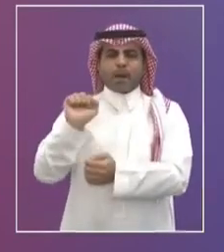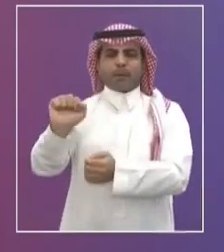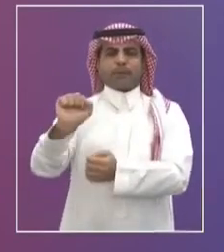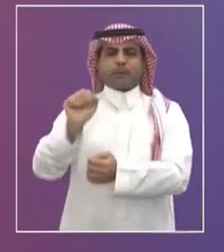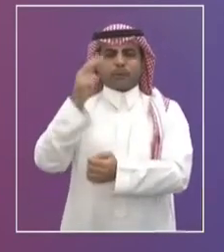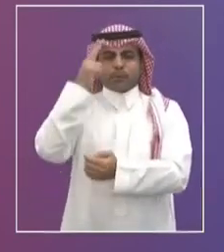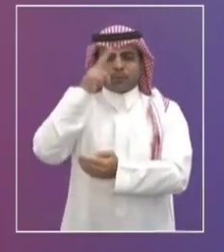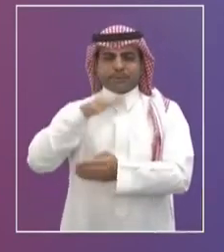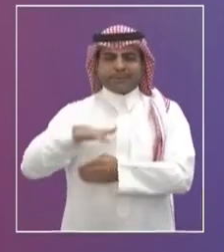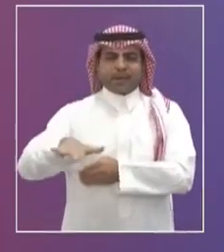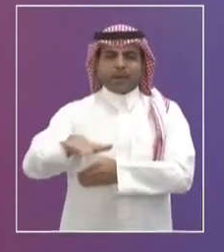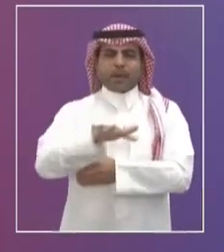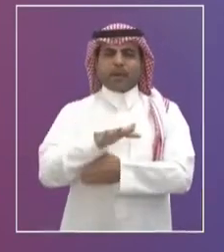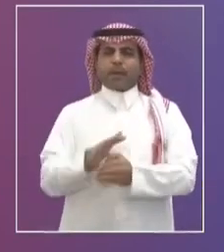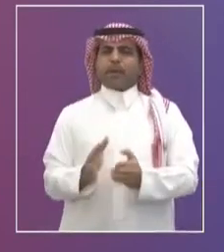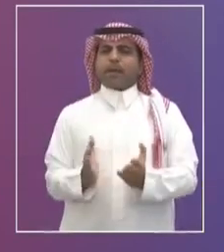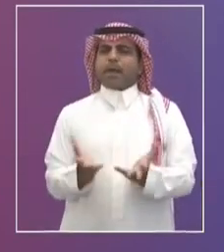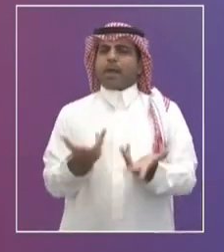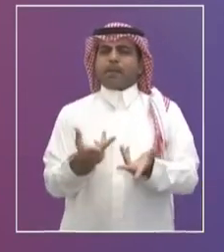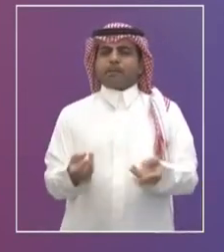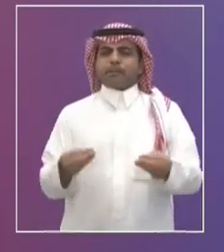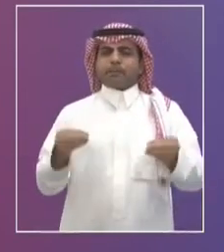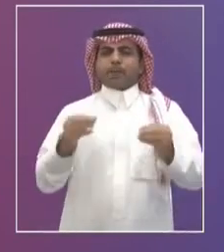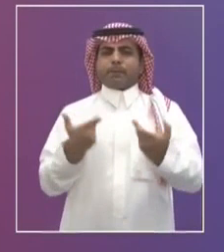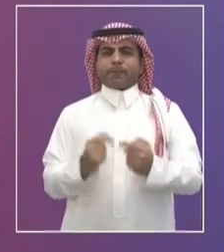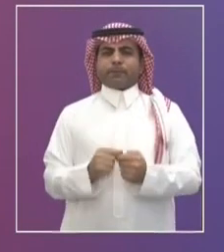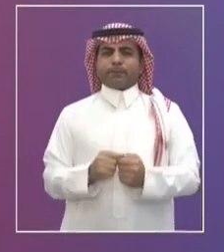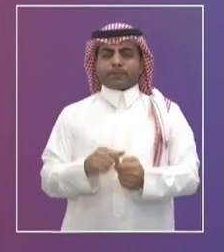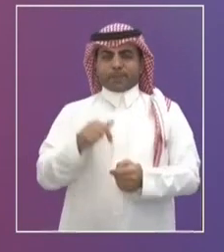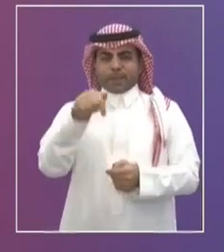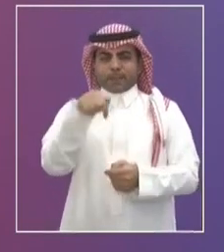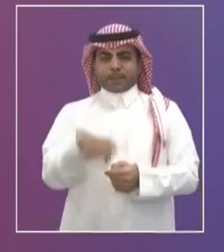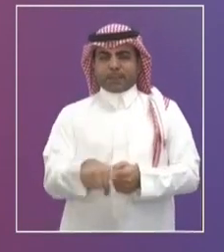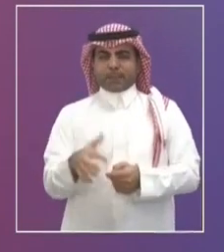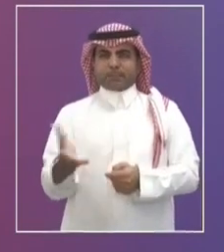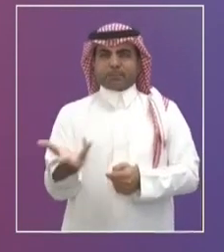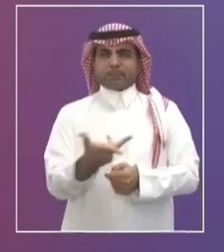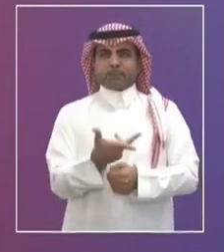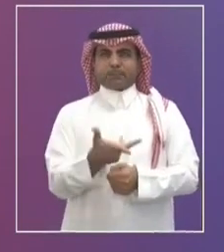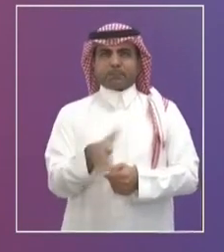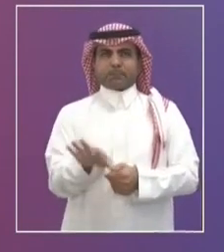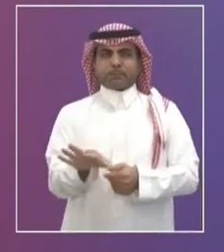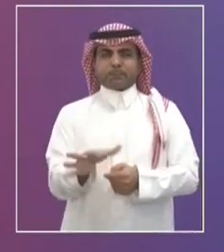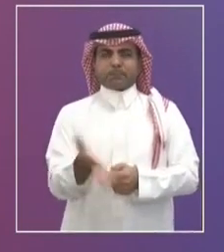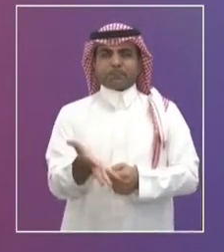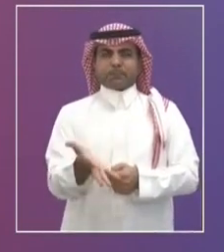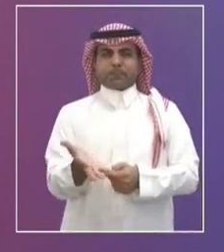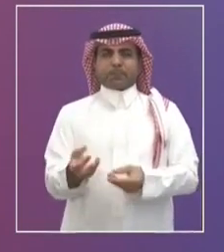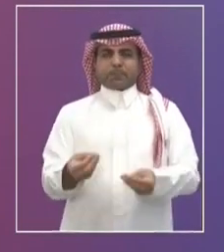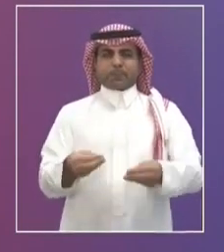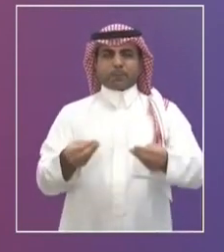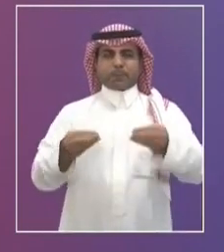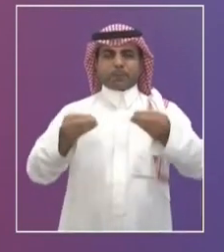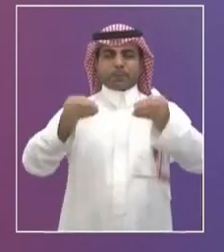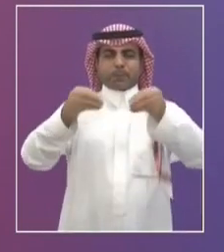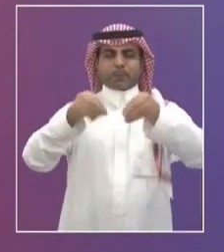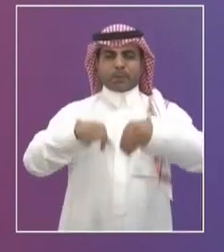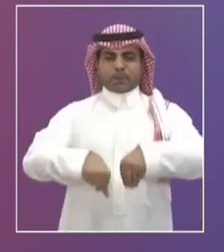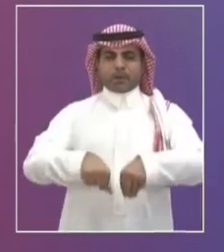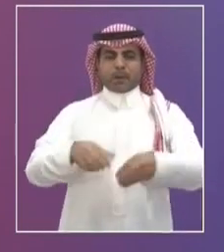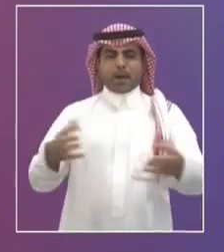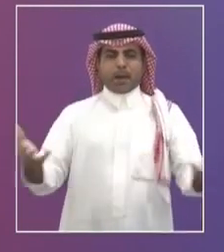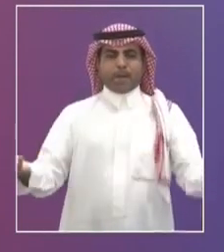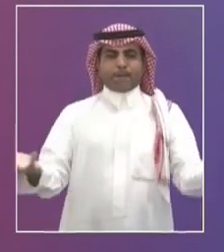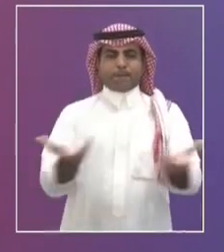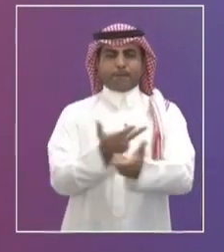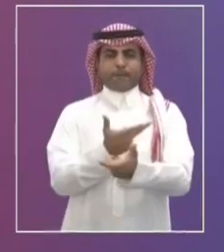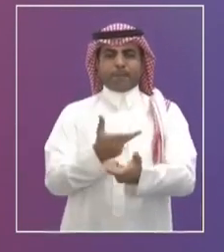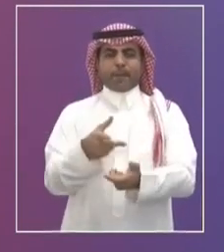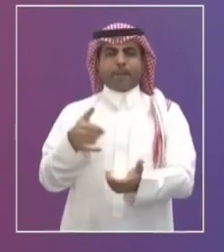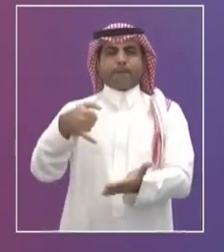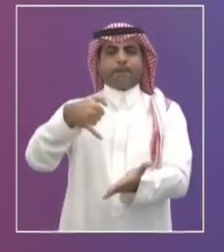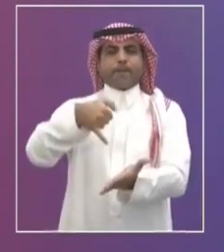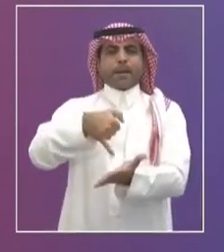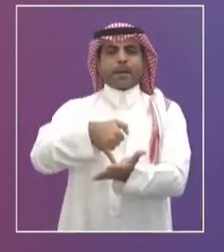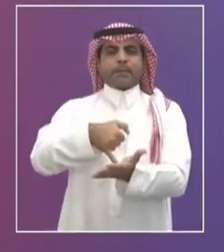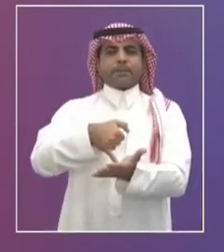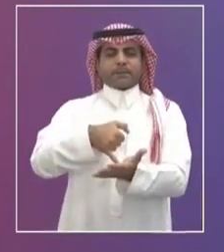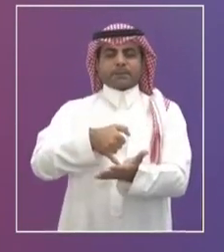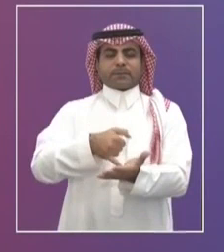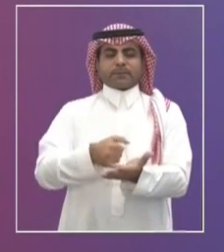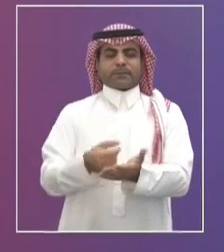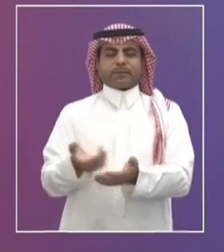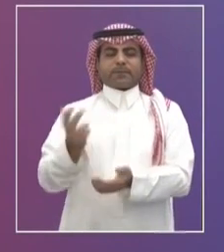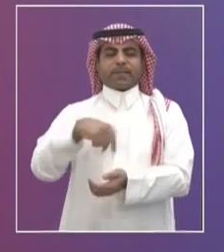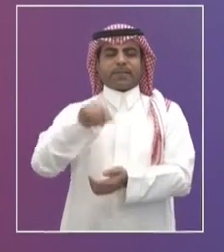المملكة؟ طبعا الفحص الموسع اليوم يدخل في مراحله الجديدة التي من أهمها مراكز